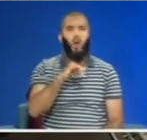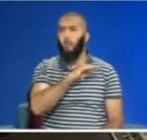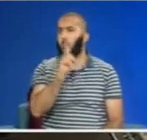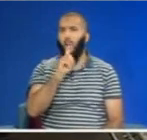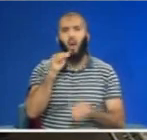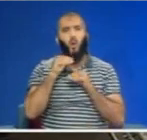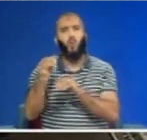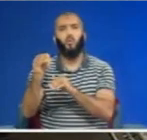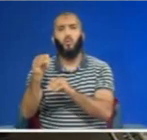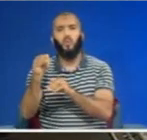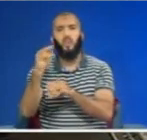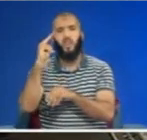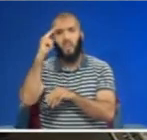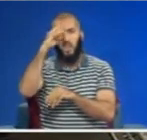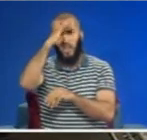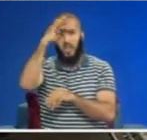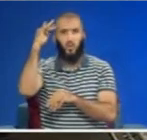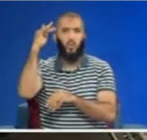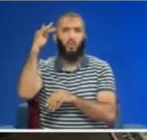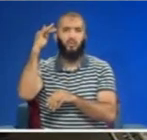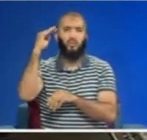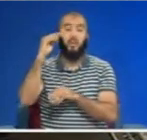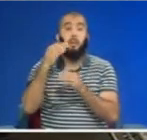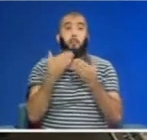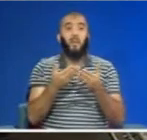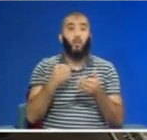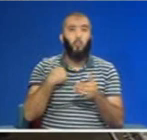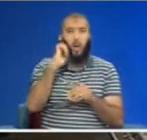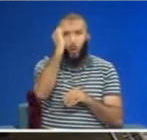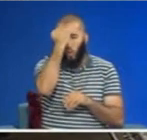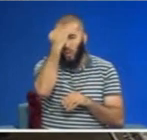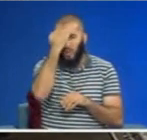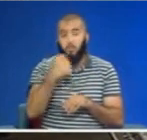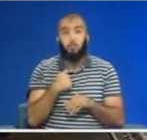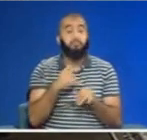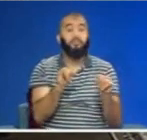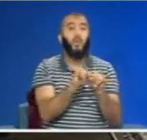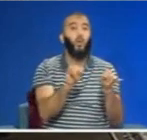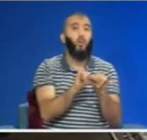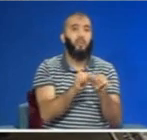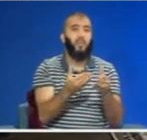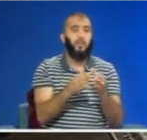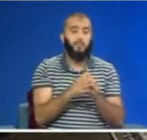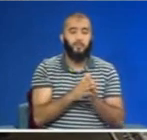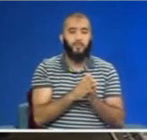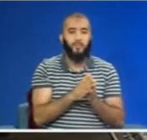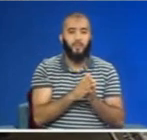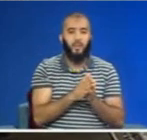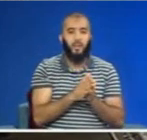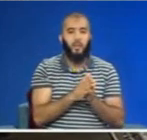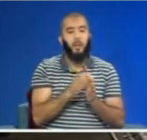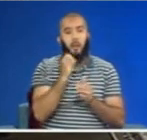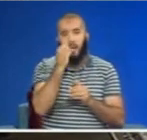واضح ان شاء الله. شكرا. عفوا. طيب نمر الى سؤال اخر. نعم